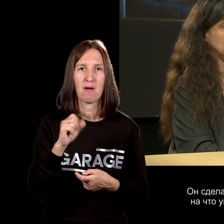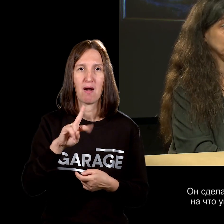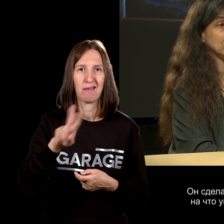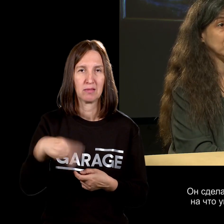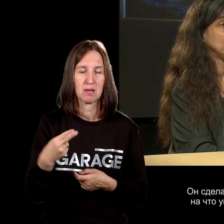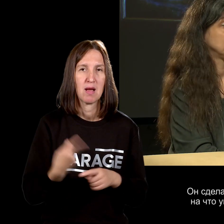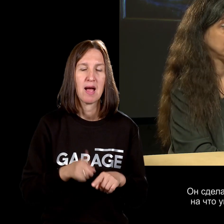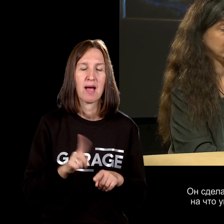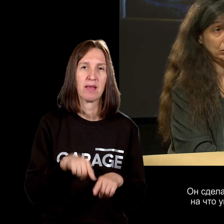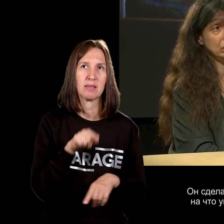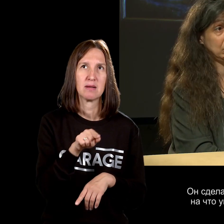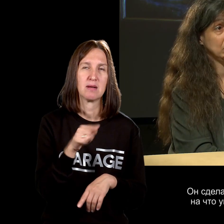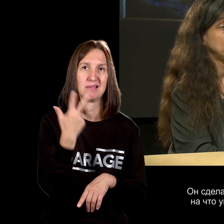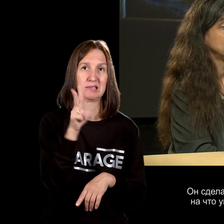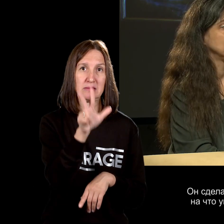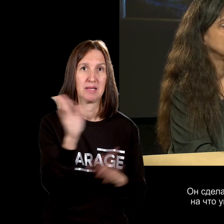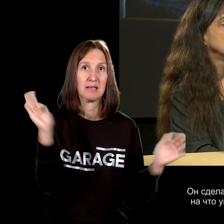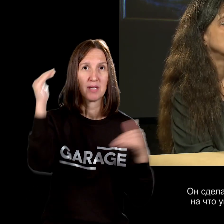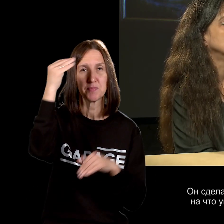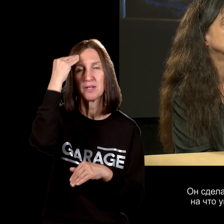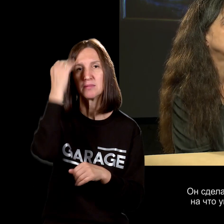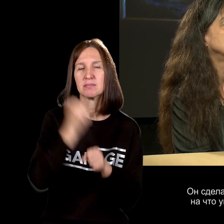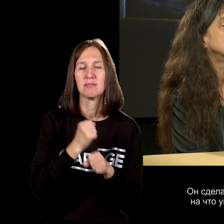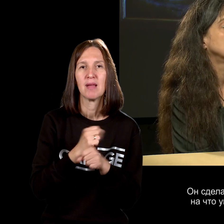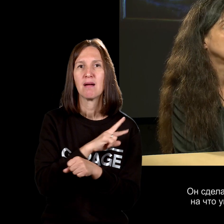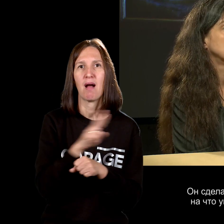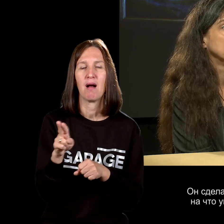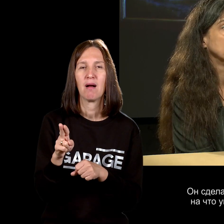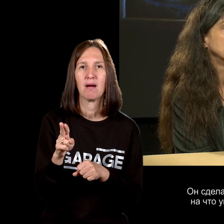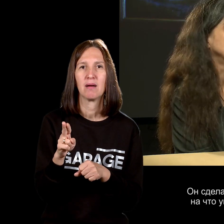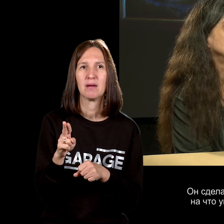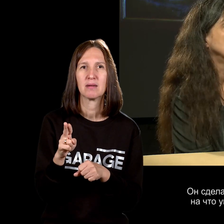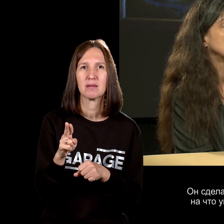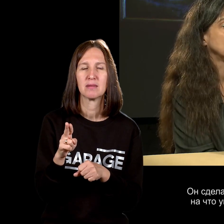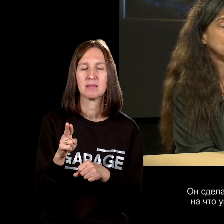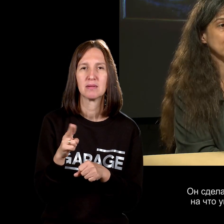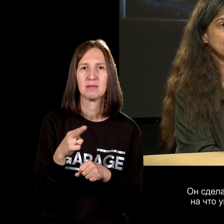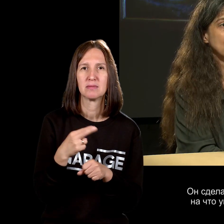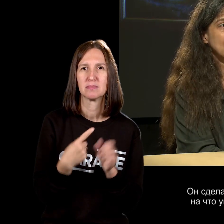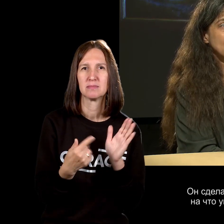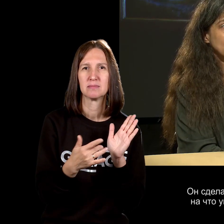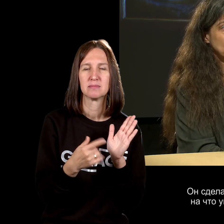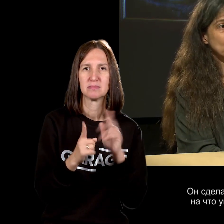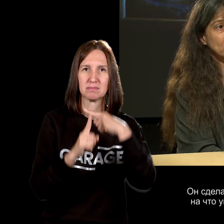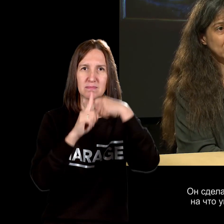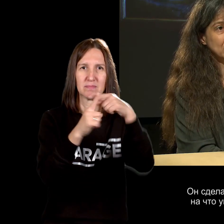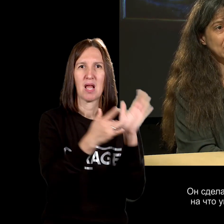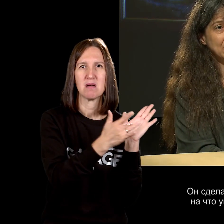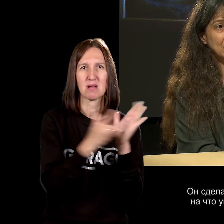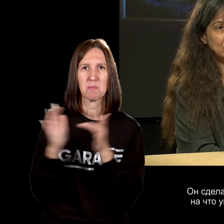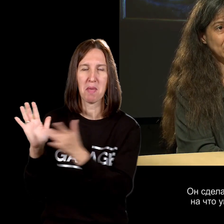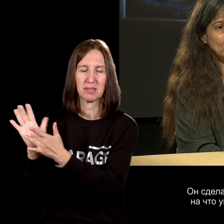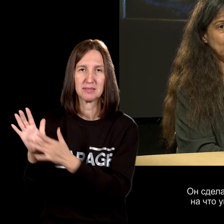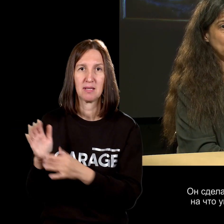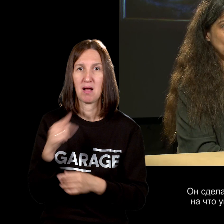как триптих с распятием, да. Поэтому сами эти внизу лежащие мертвые тела,